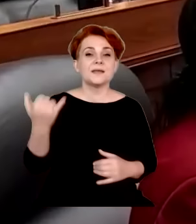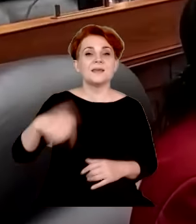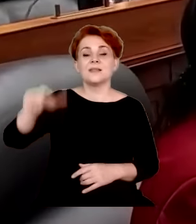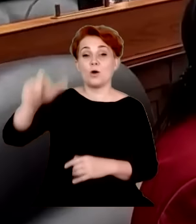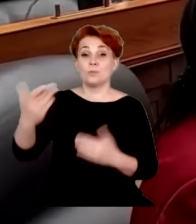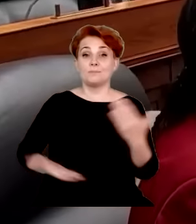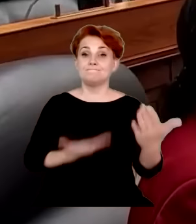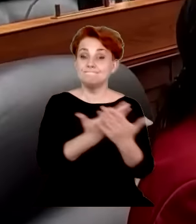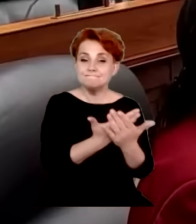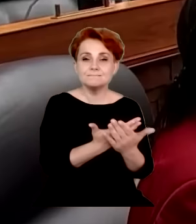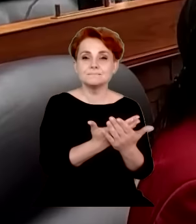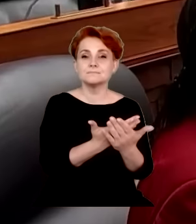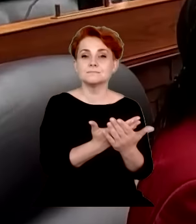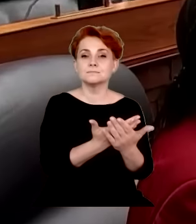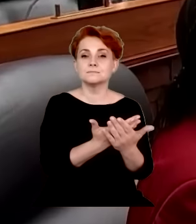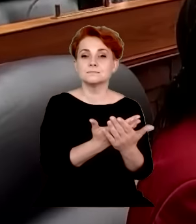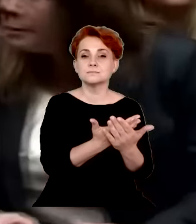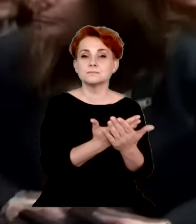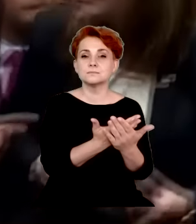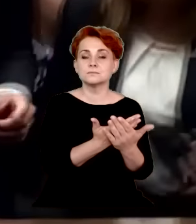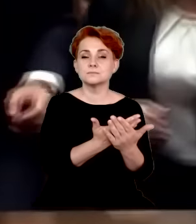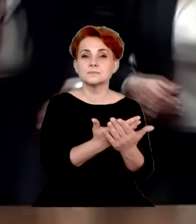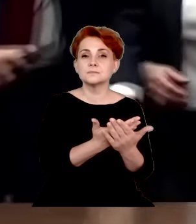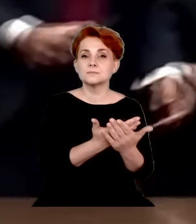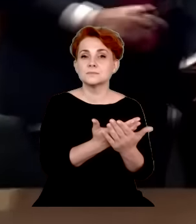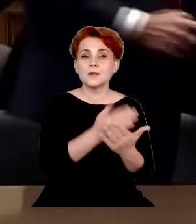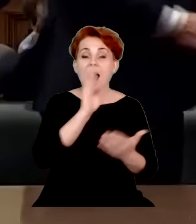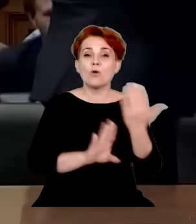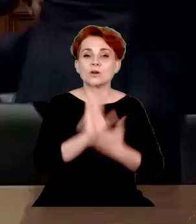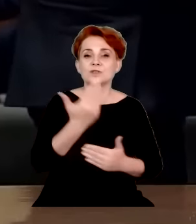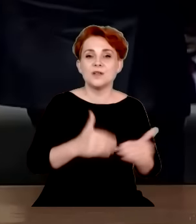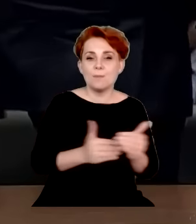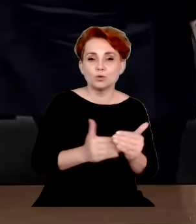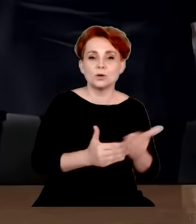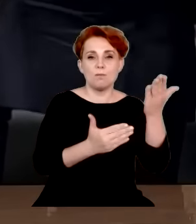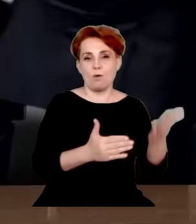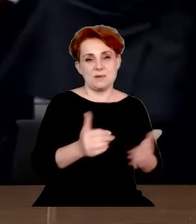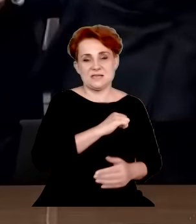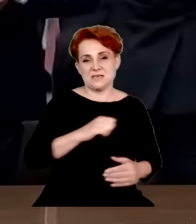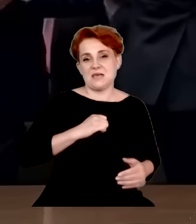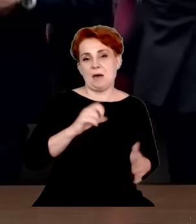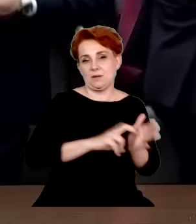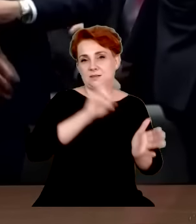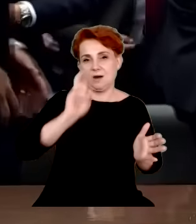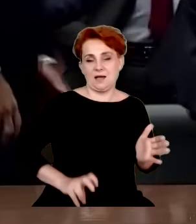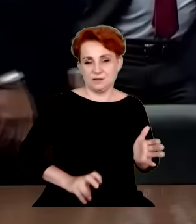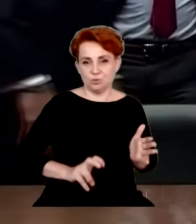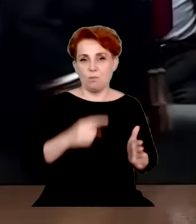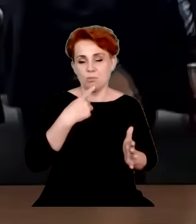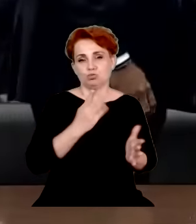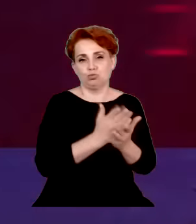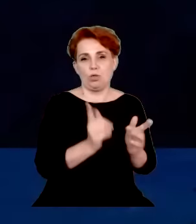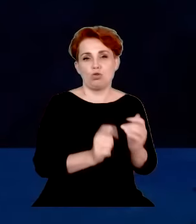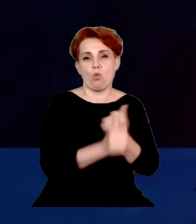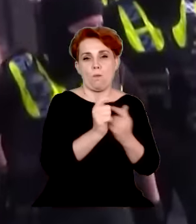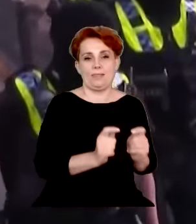wniosek o impeachment Kimberly Chittle. Okazało się, że nie był potrzebny, bowiem Chittle sama zrezygnowała ze sprawowanej funkcji, podając się do dymisji.